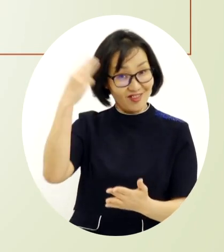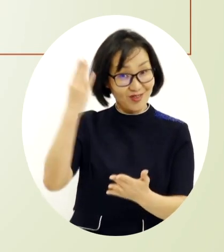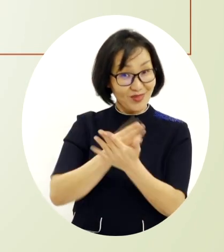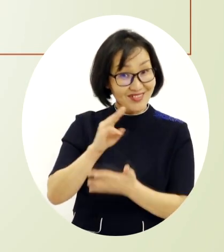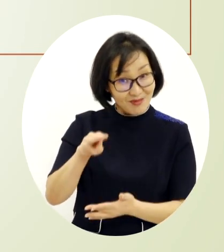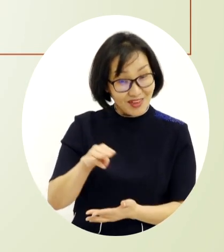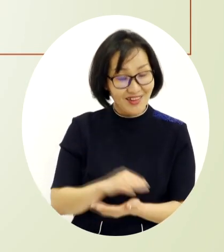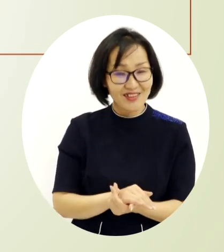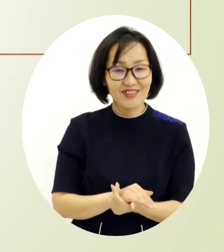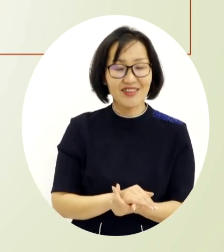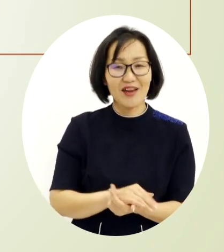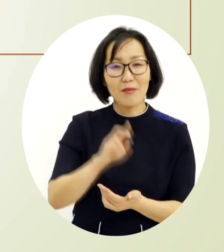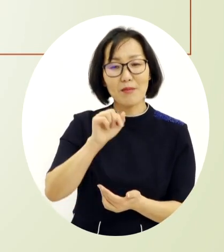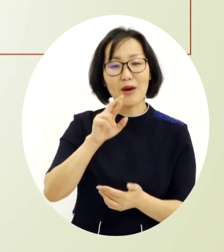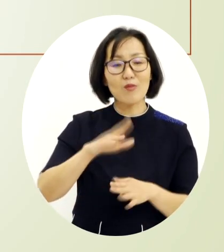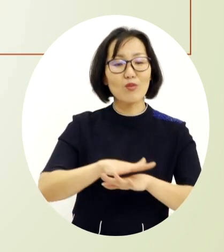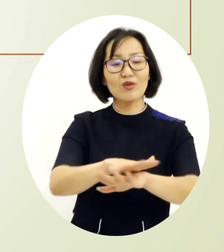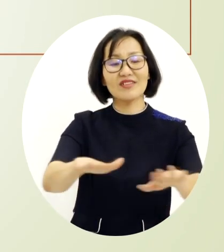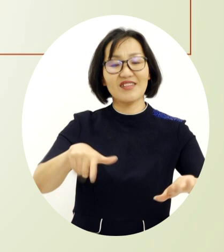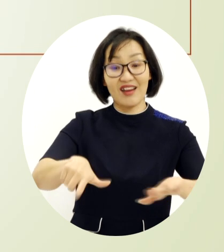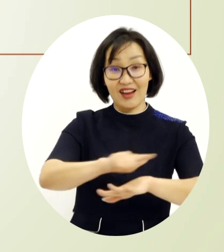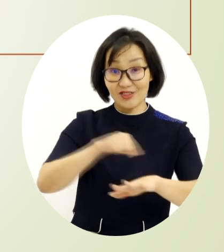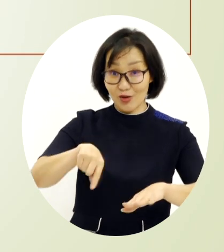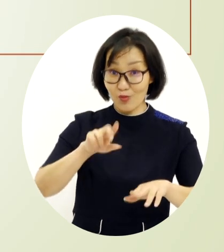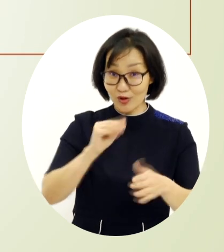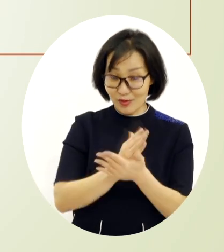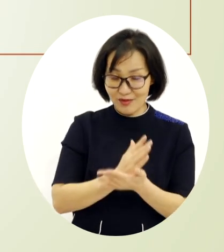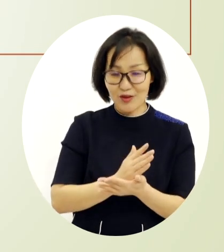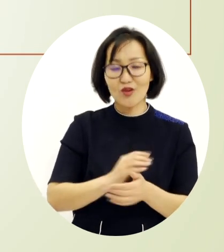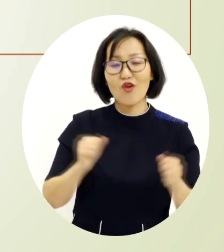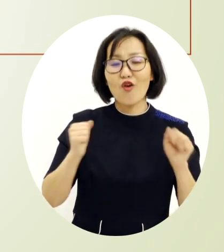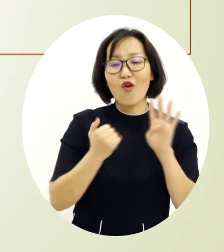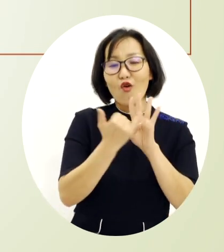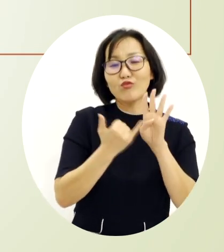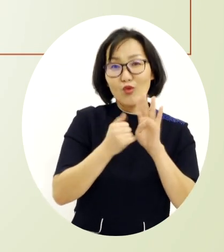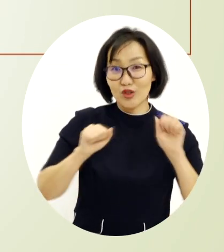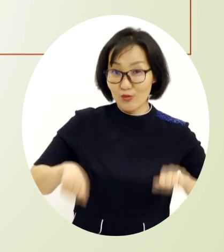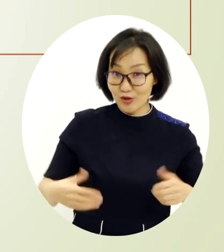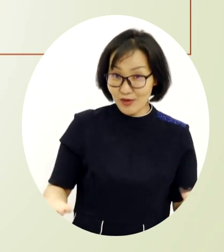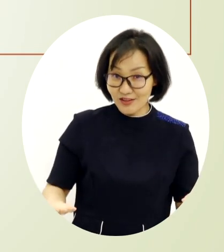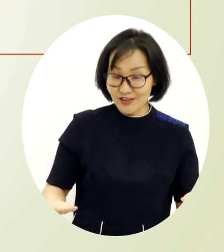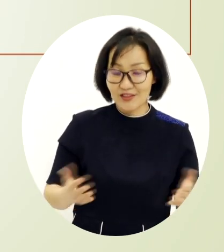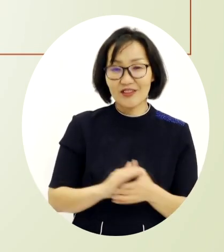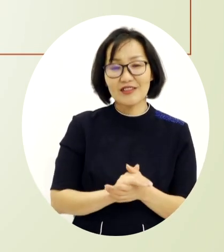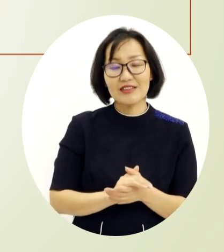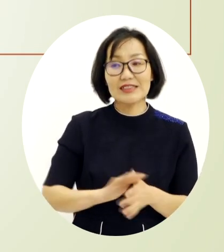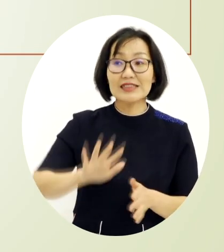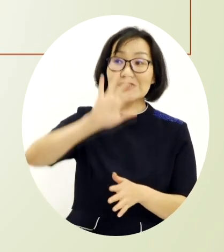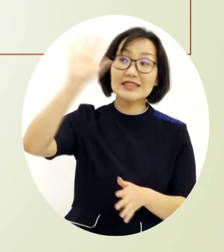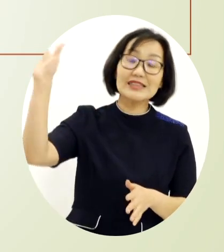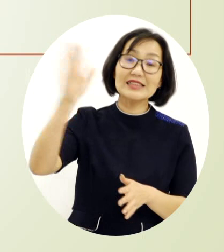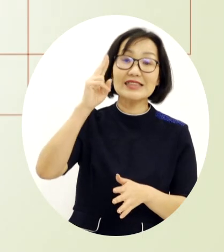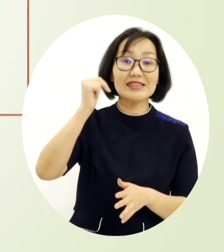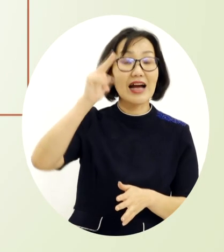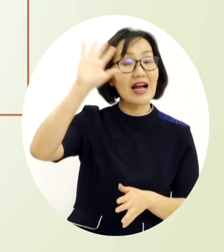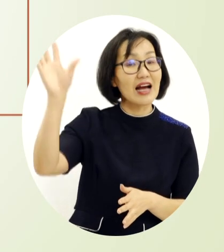тэгэхээр баян булгийн талд болж байгаа юм байна. Өвлийн өдөр болж байгаа юм байна. Цагаагарын хувьд